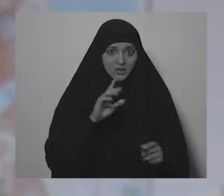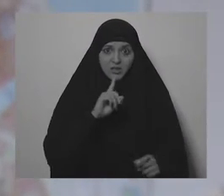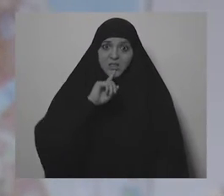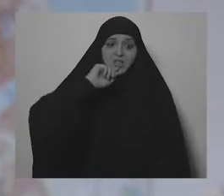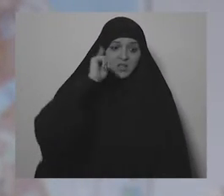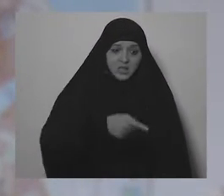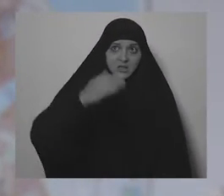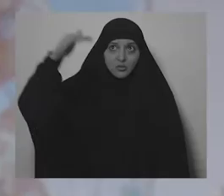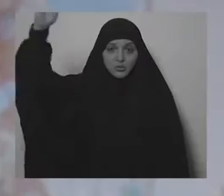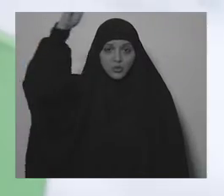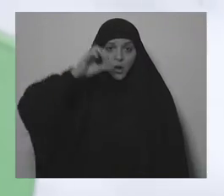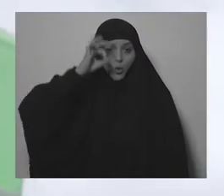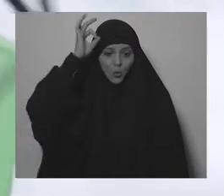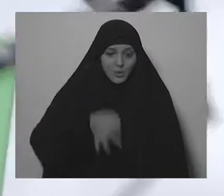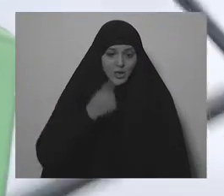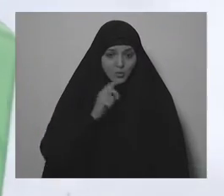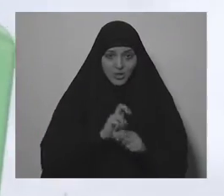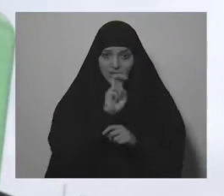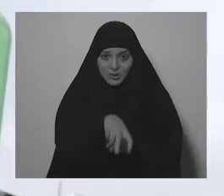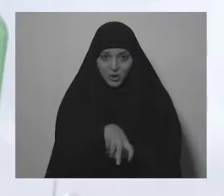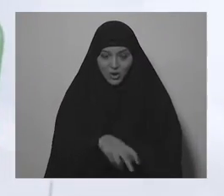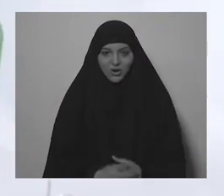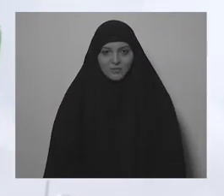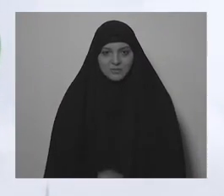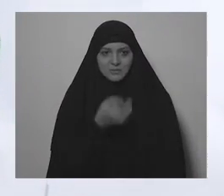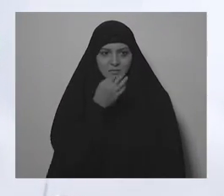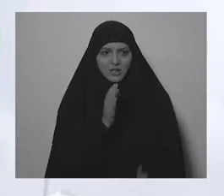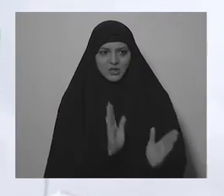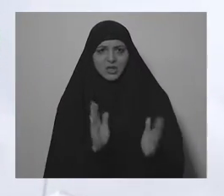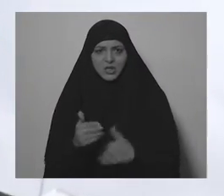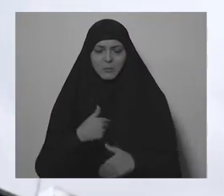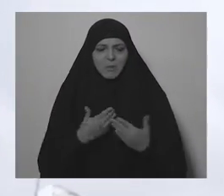بي دي جي معناها اوبليغاتوار عليهم باش يهبطوا كل واحد يقول لك انا